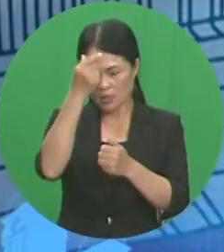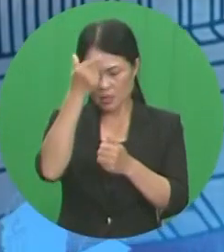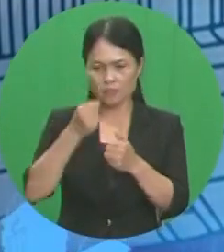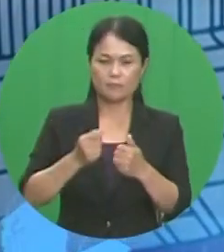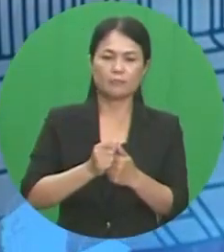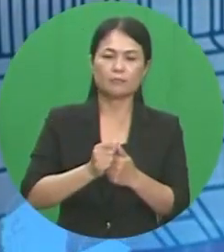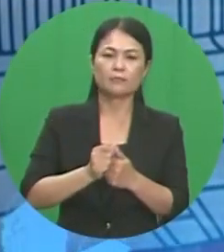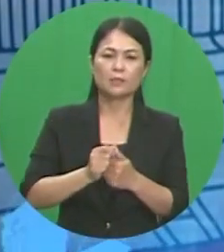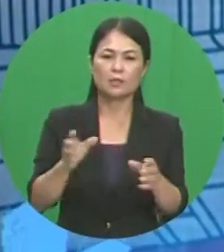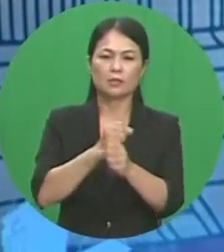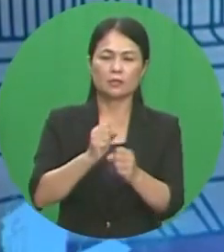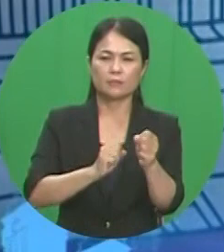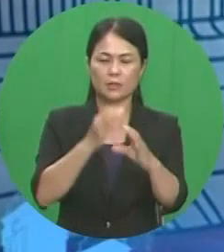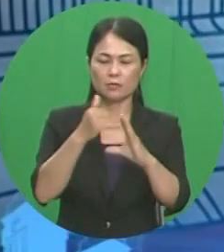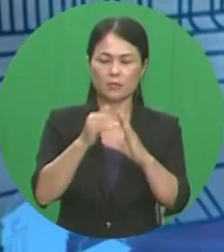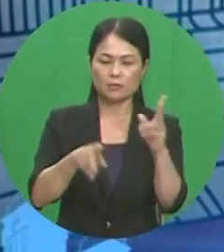ឧបនាយករដ្ឋមន្ត្រីលោកជំទាវម៉ែនសំអន